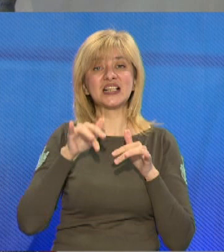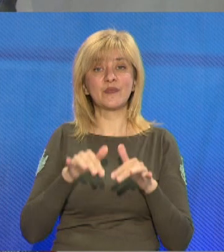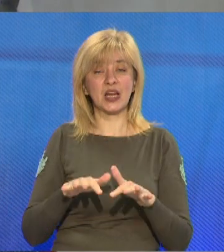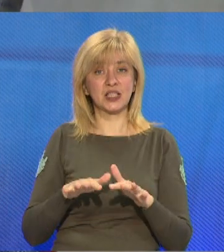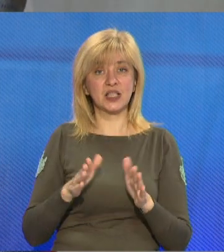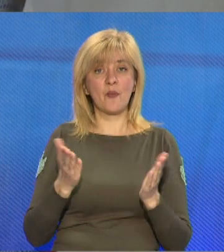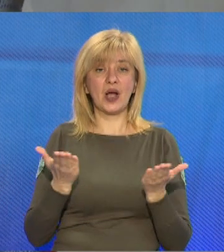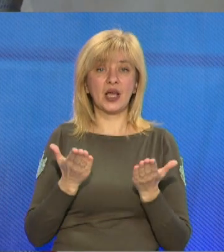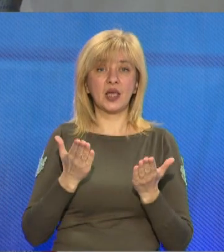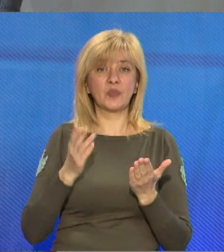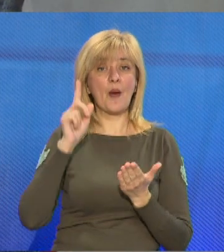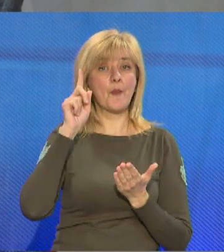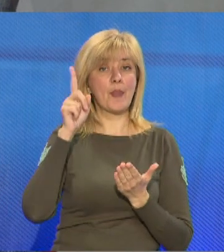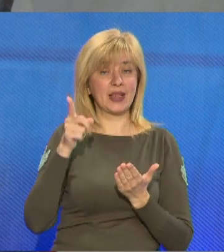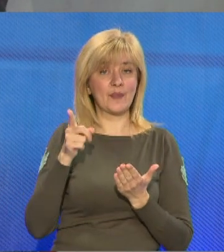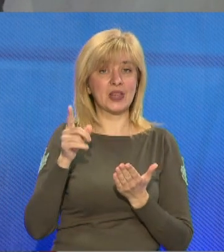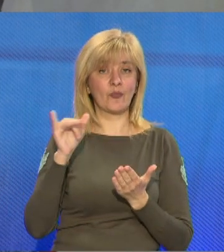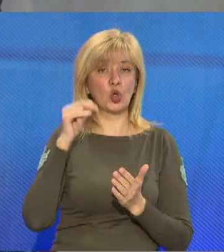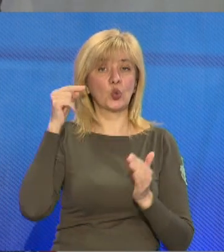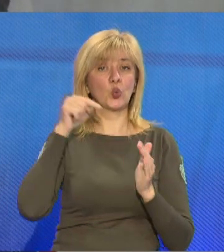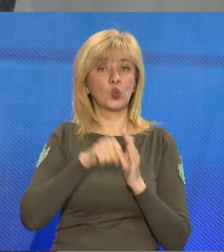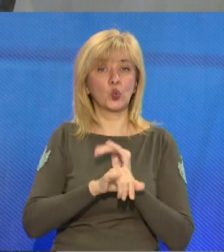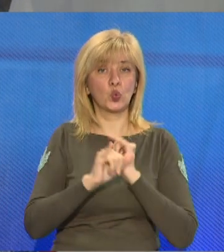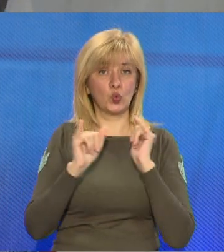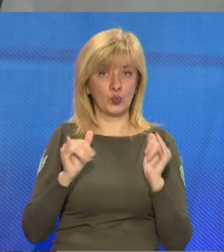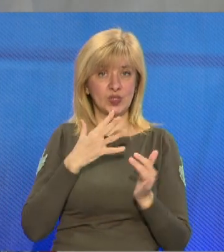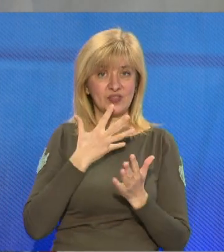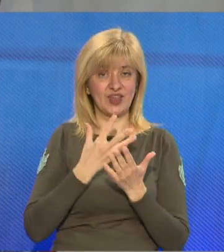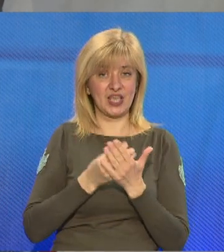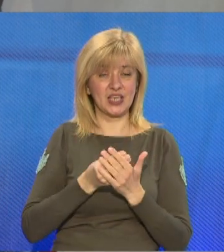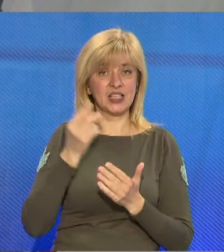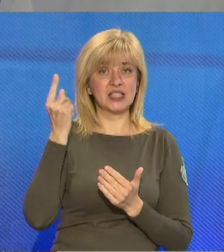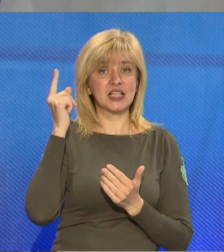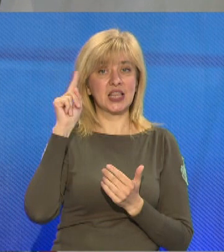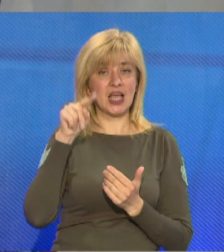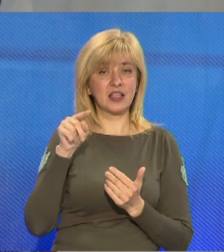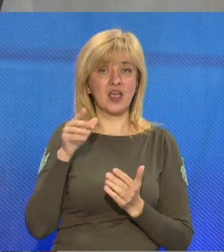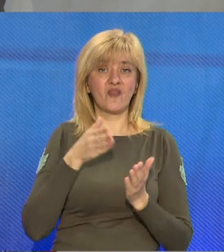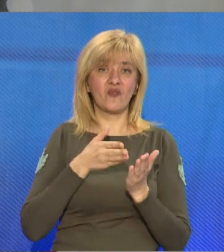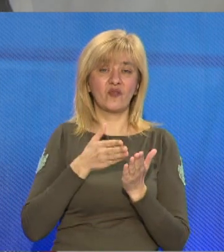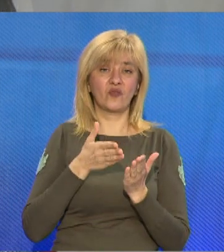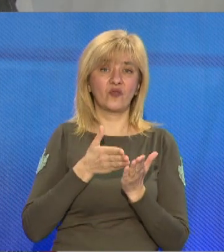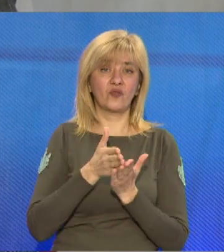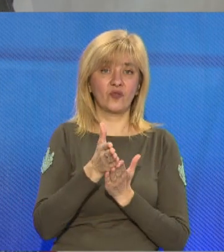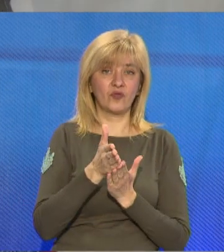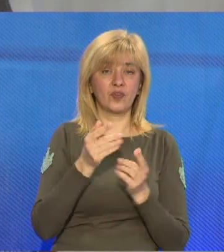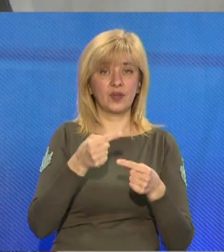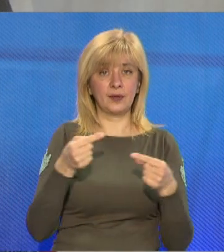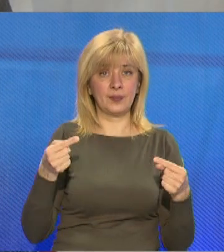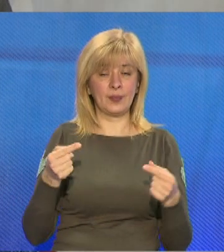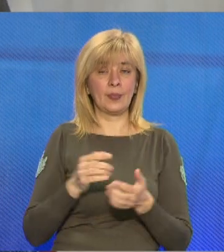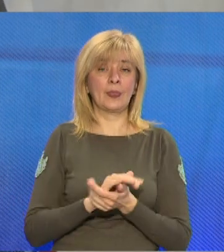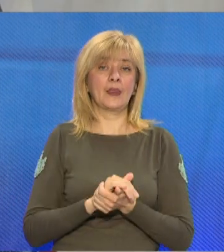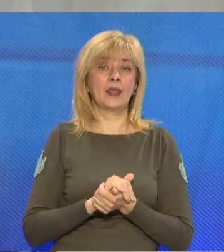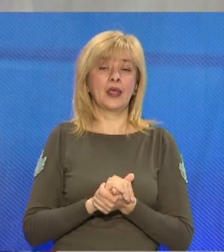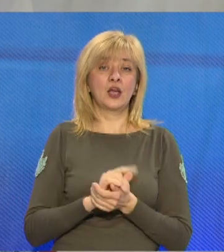каким-то предметам и углубить свои знания по тем или иным, в той или иной области.